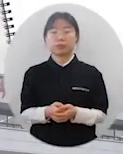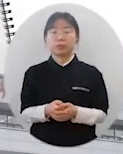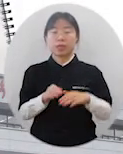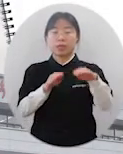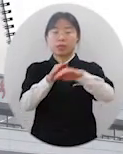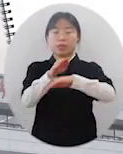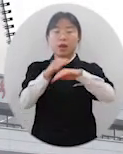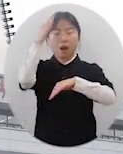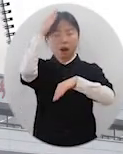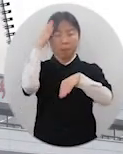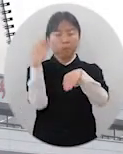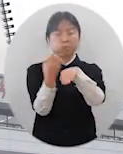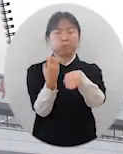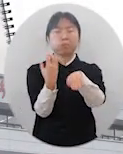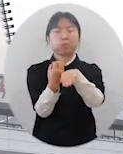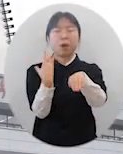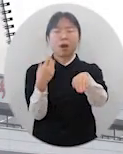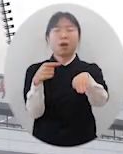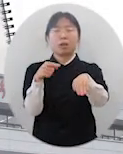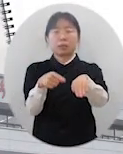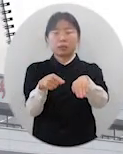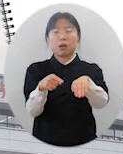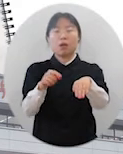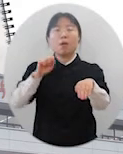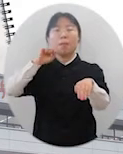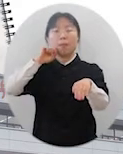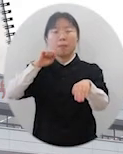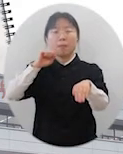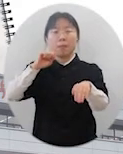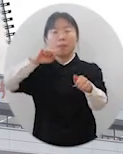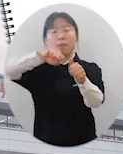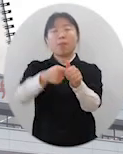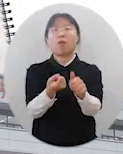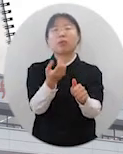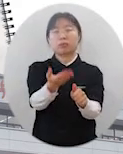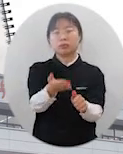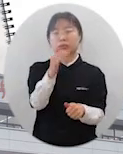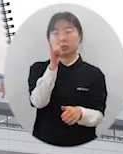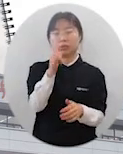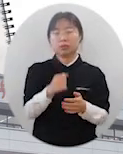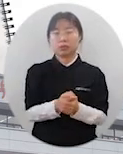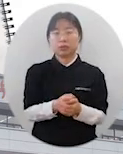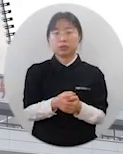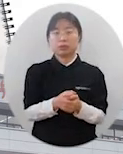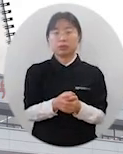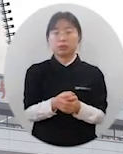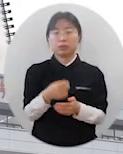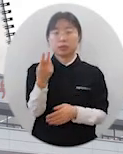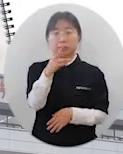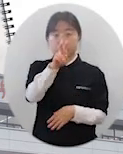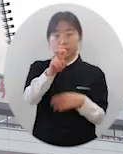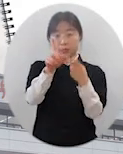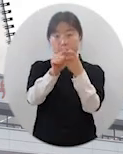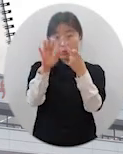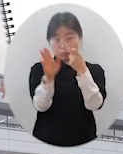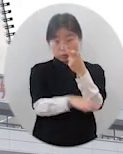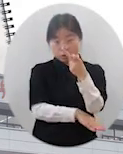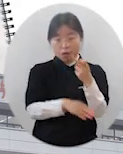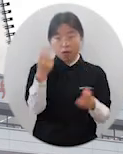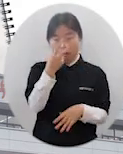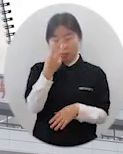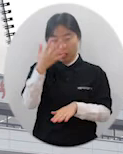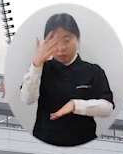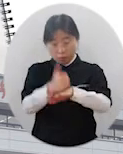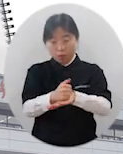대출가스 5등급 자동차 운행 제한에 대한 내용을 안내해드립니다. 2020년 12월부터 계절관리제 운행